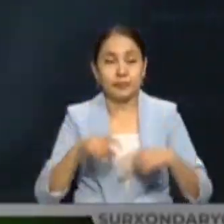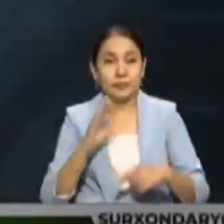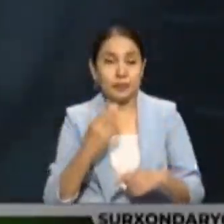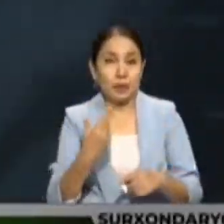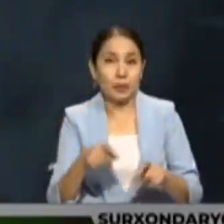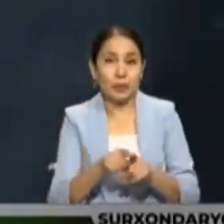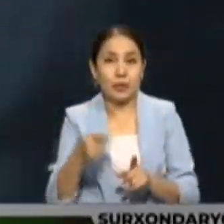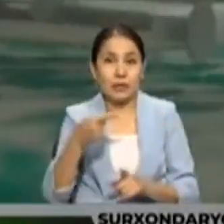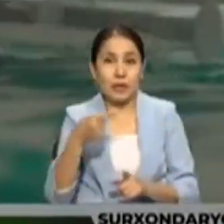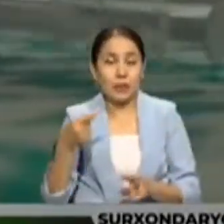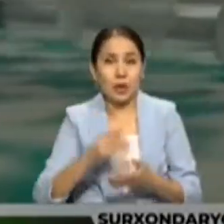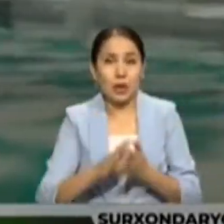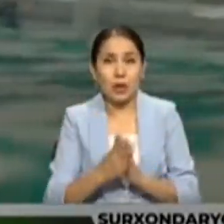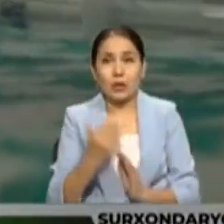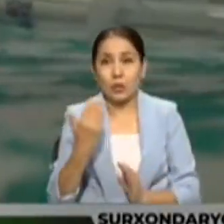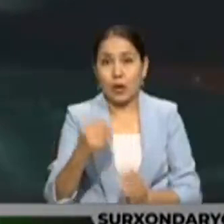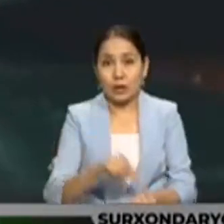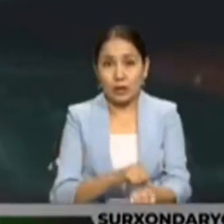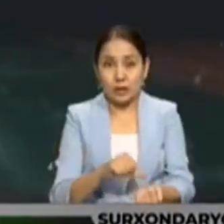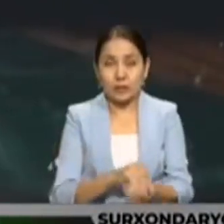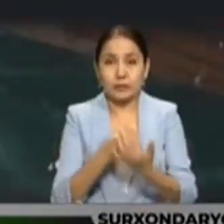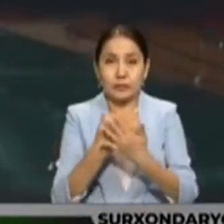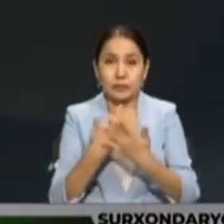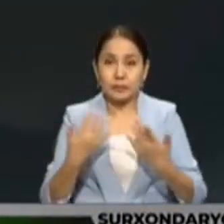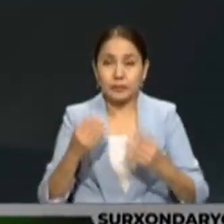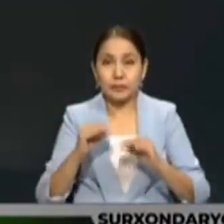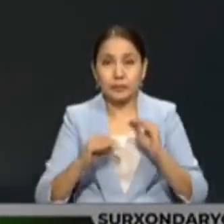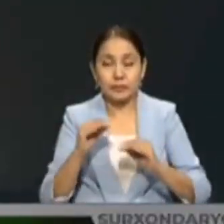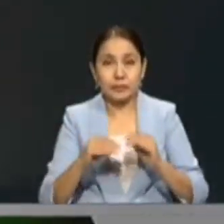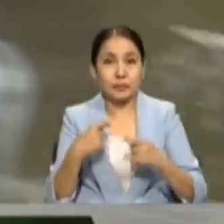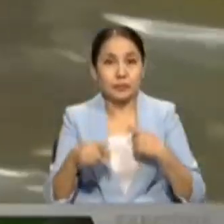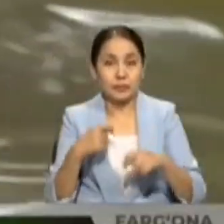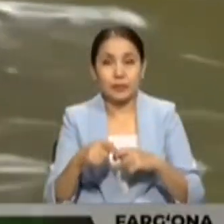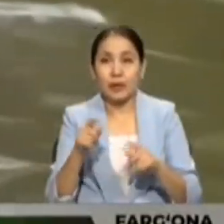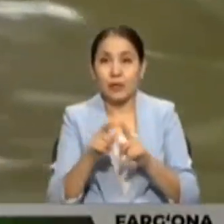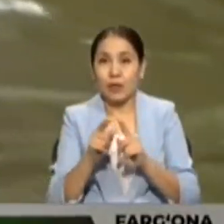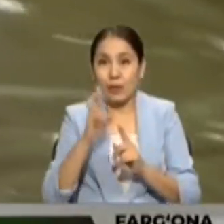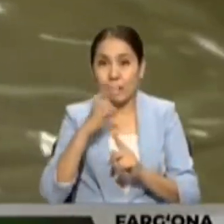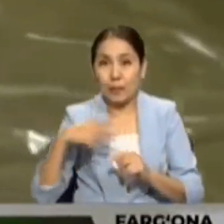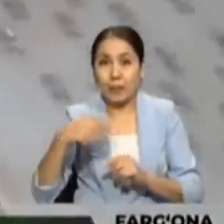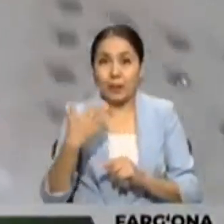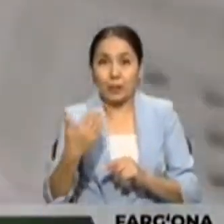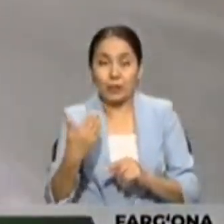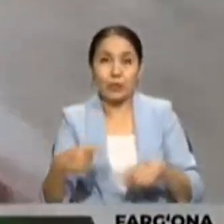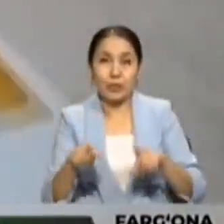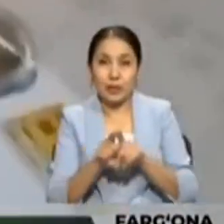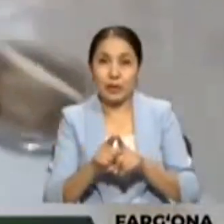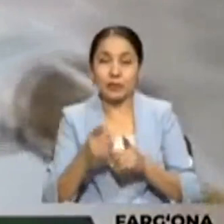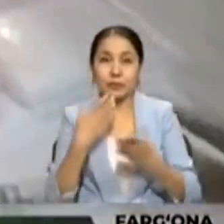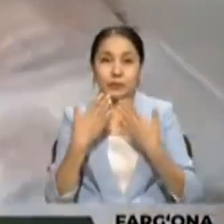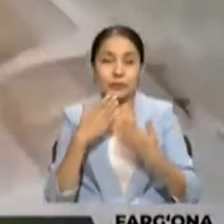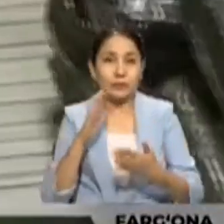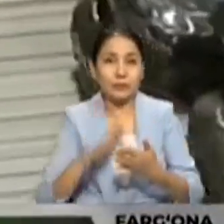salbiy holatlardan biri ularning narkotik va sintetik og'ularga ruju qo'yishidir. Mamlakatimizda bunday illatlarga